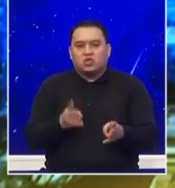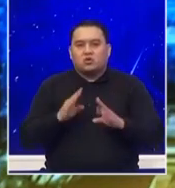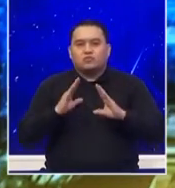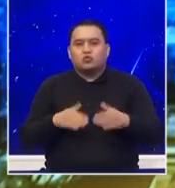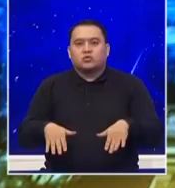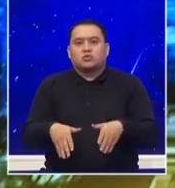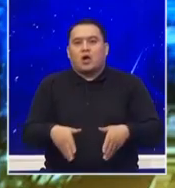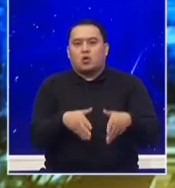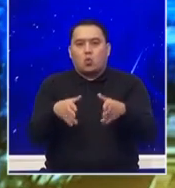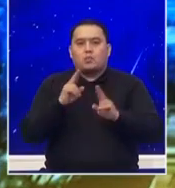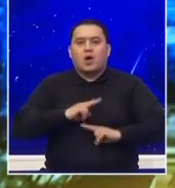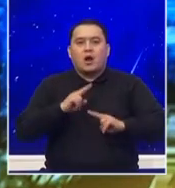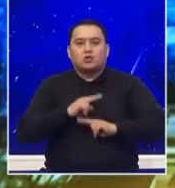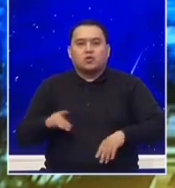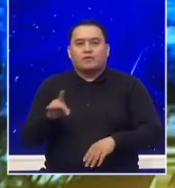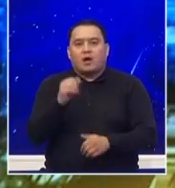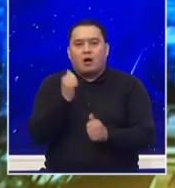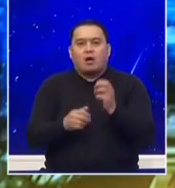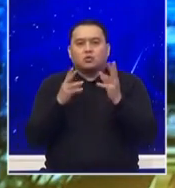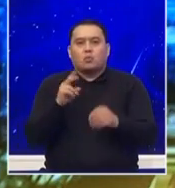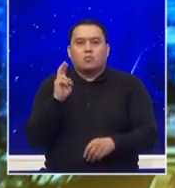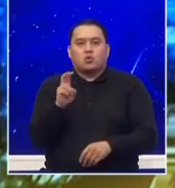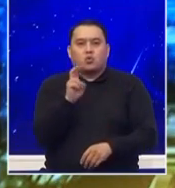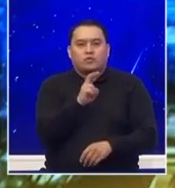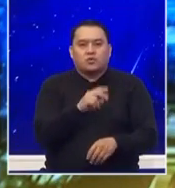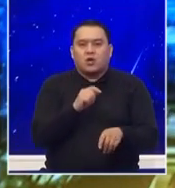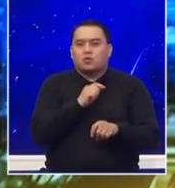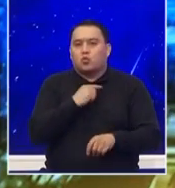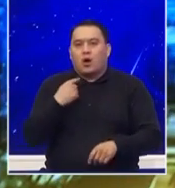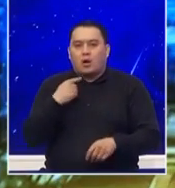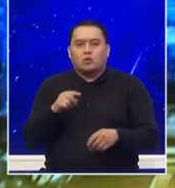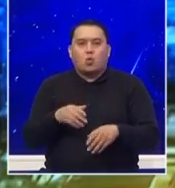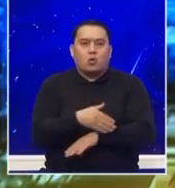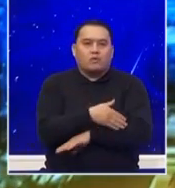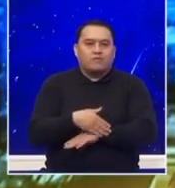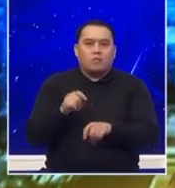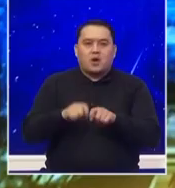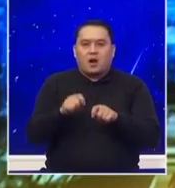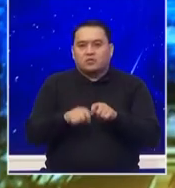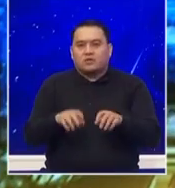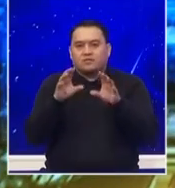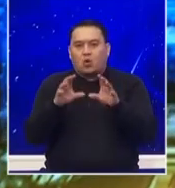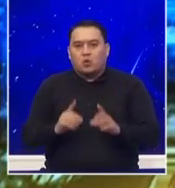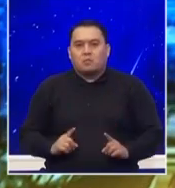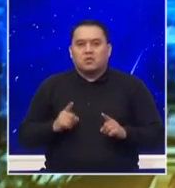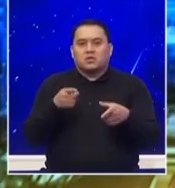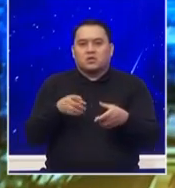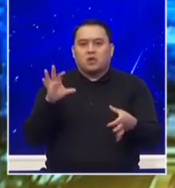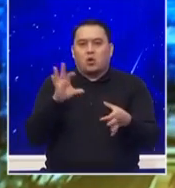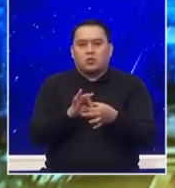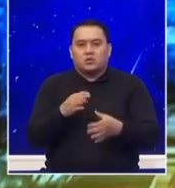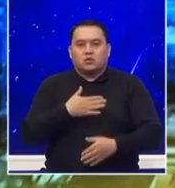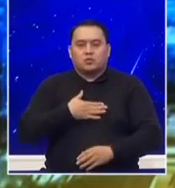на дороге сотрудники полиции региона ежедневно патрулируют улицы Талдыкургана. В этот раз к рейду блюстителей закона присоединилась и